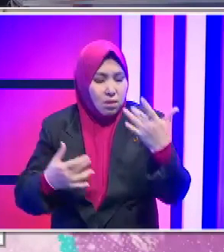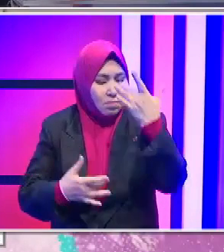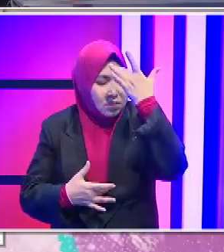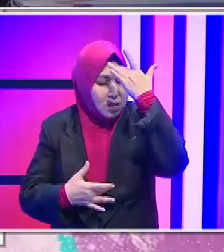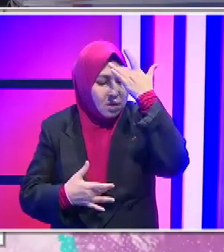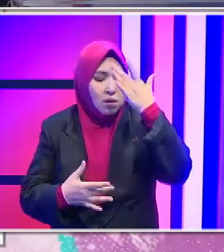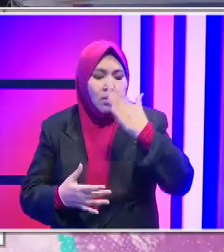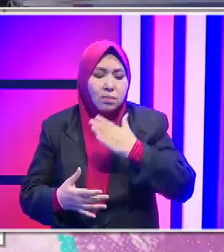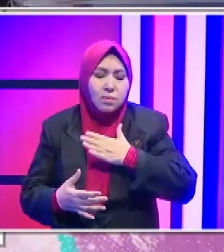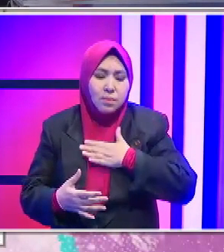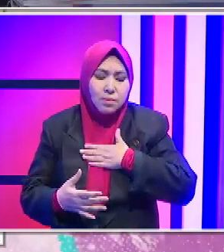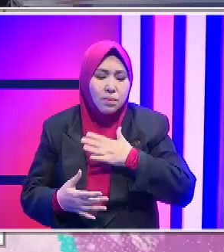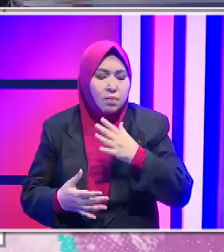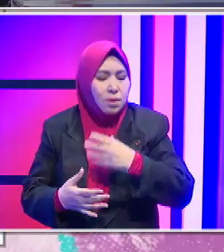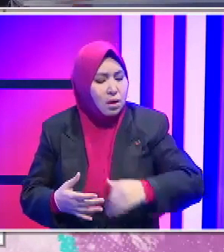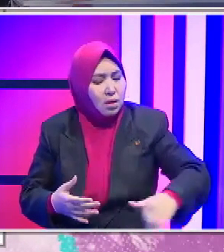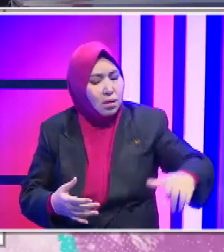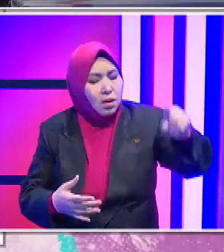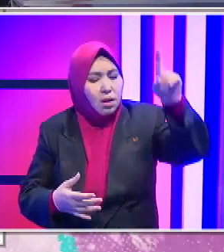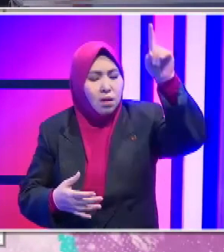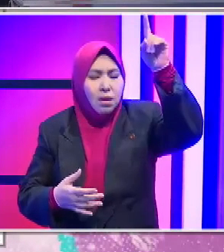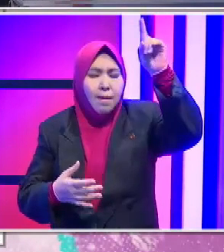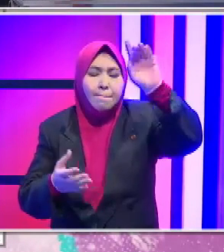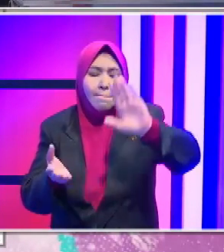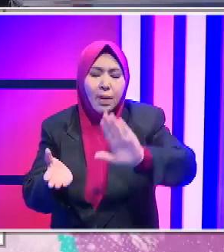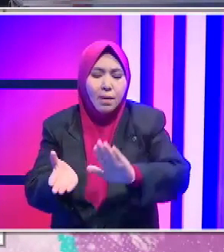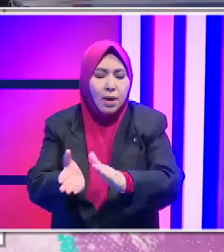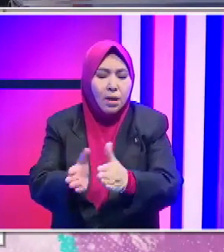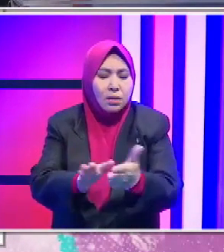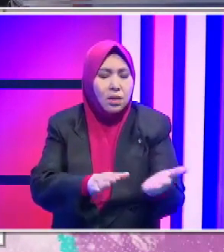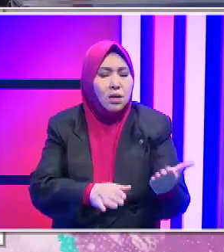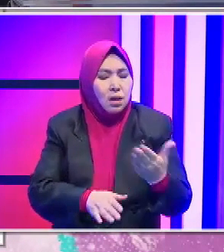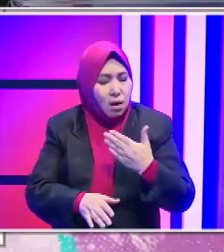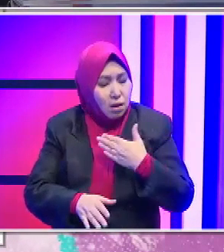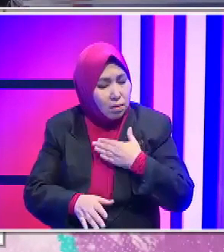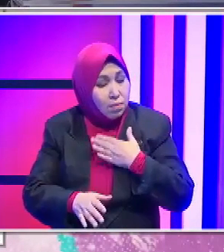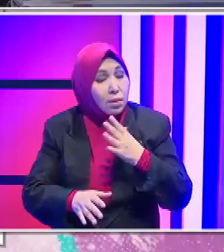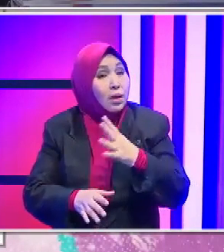يشفين والذي يميتني